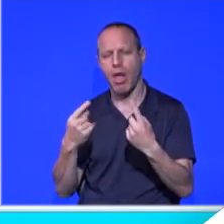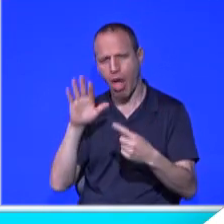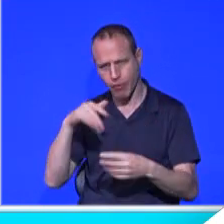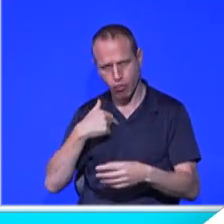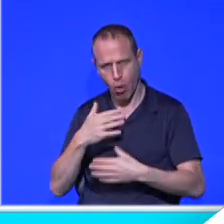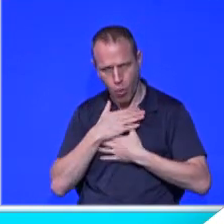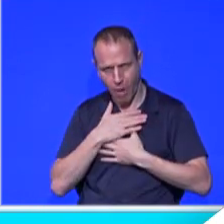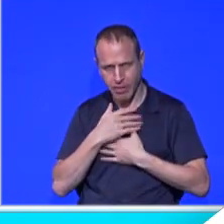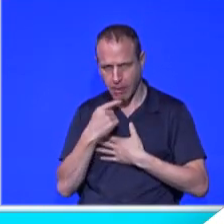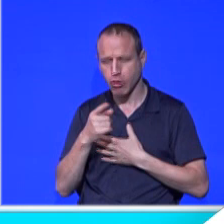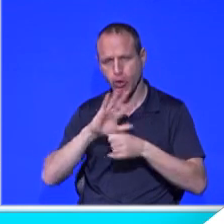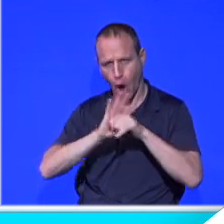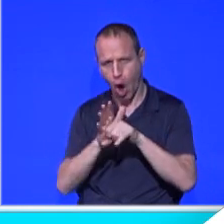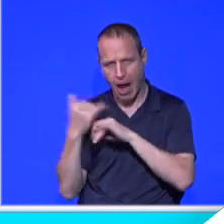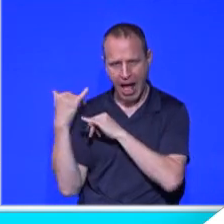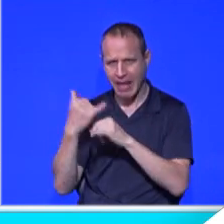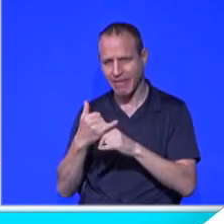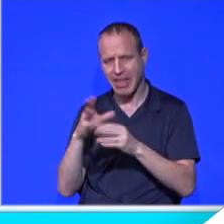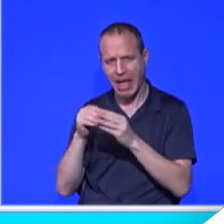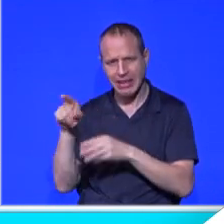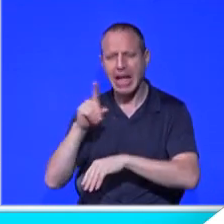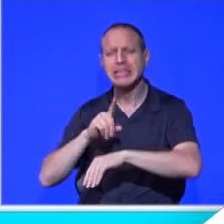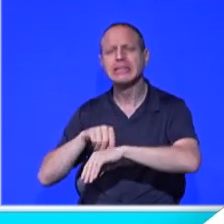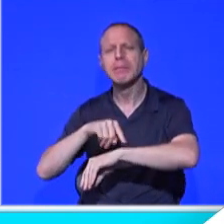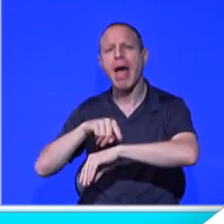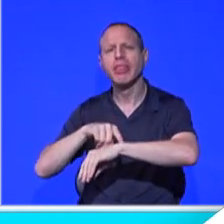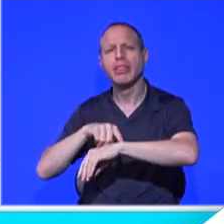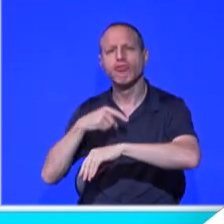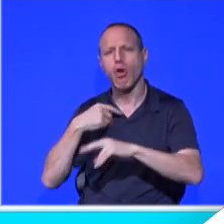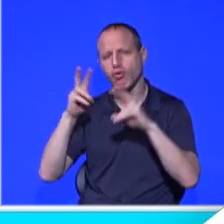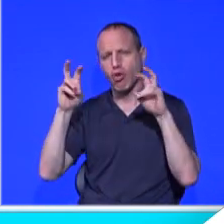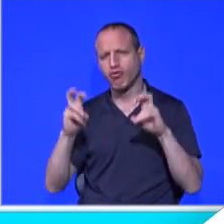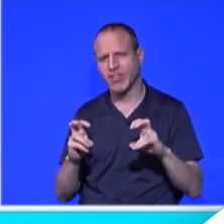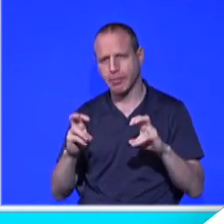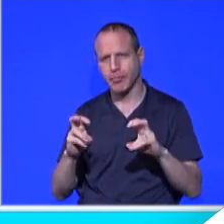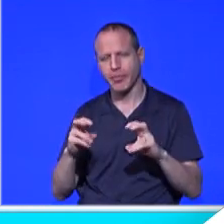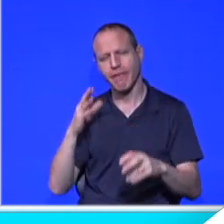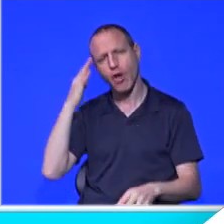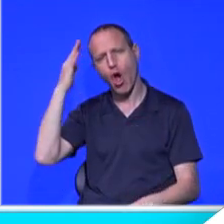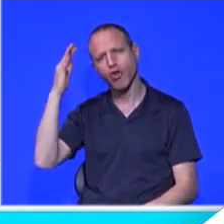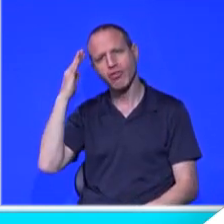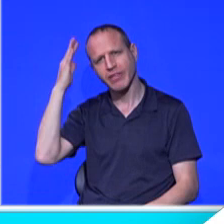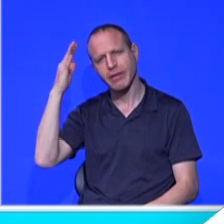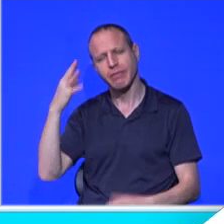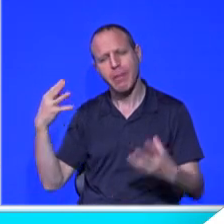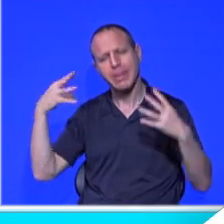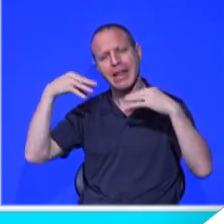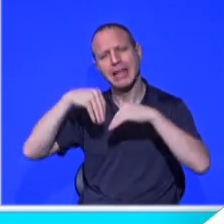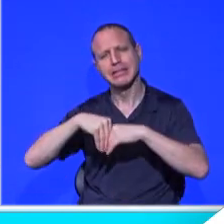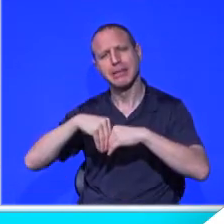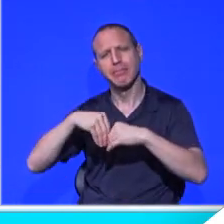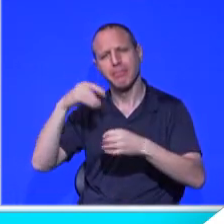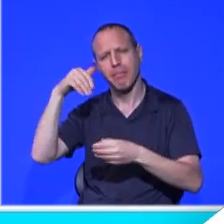אוהבים להגיד שהקורונה הביאה את הזמן שבו אנחנו יושבים וחושבים ומתכנסים בתוך